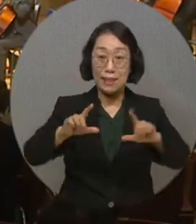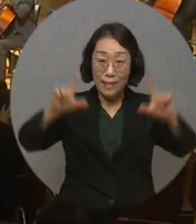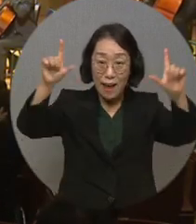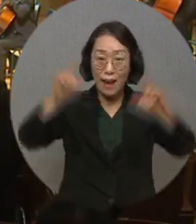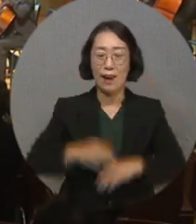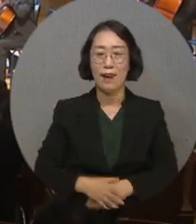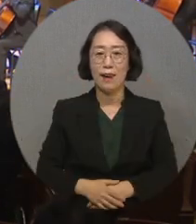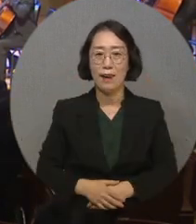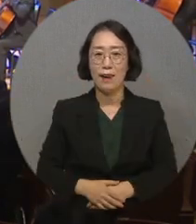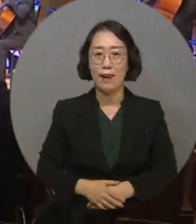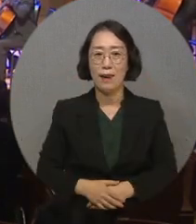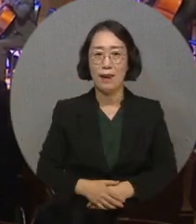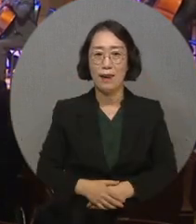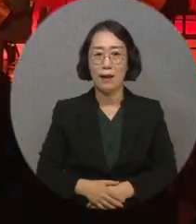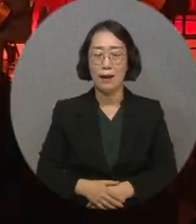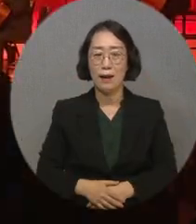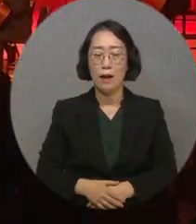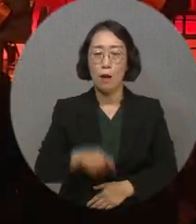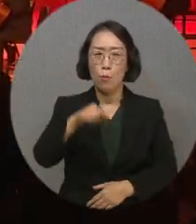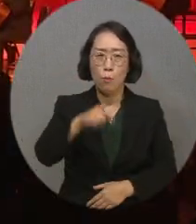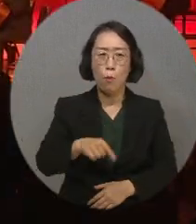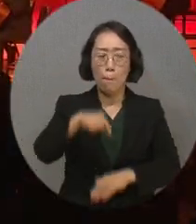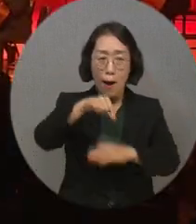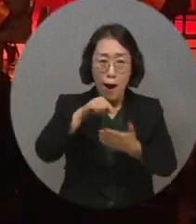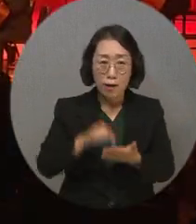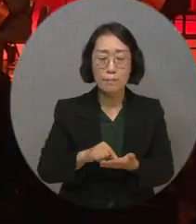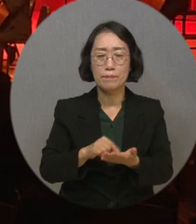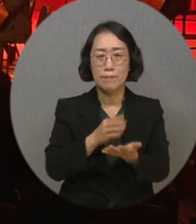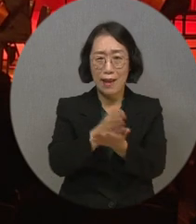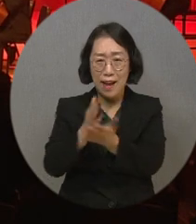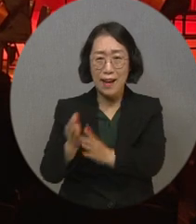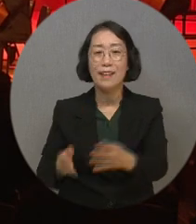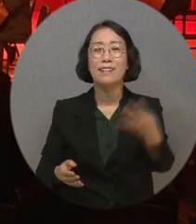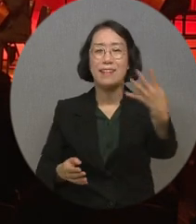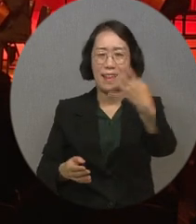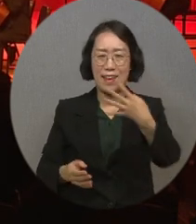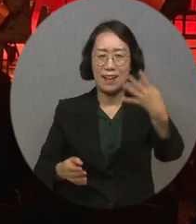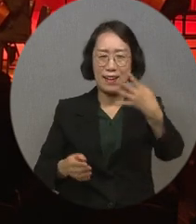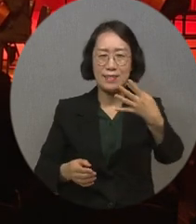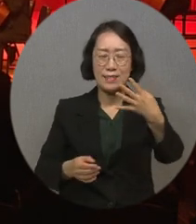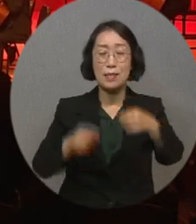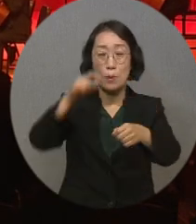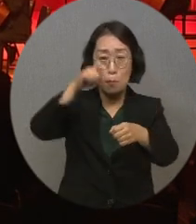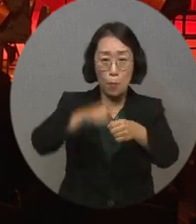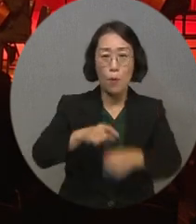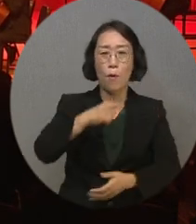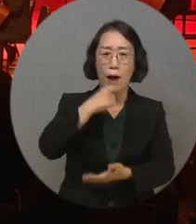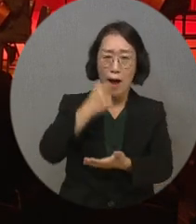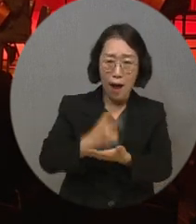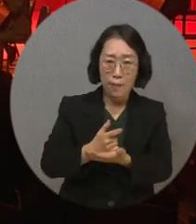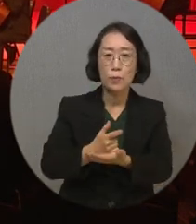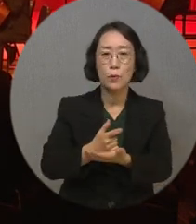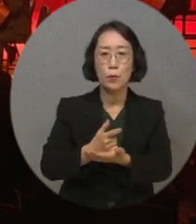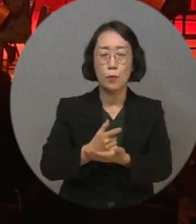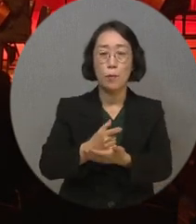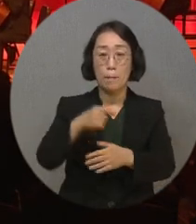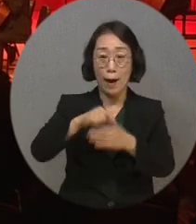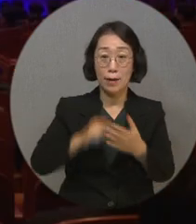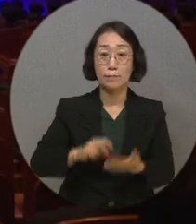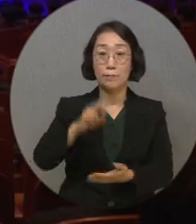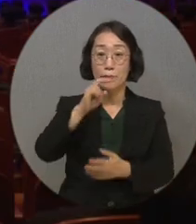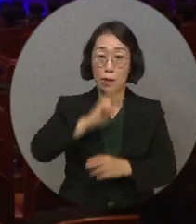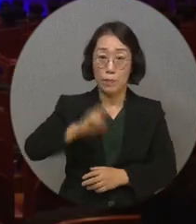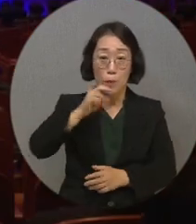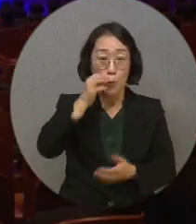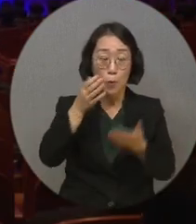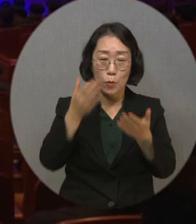공연은 소명, 열정, 믿음, 꿈의 네 가지 테마로 감동의 곡을 연주하며 관객들에게